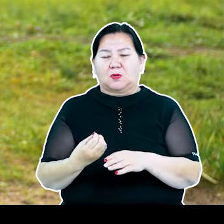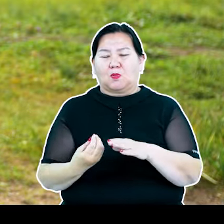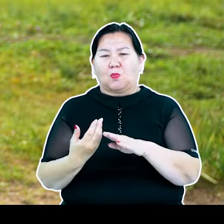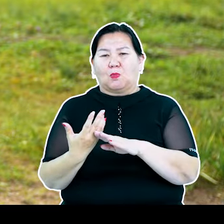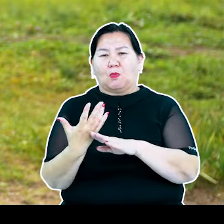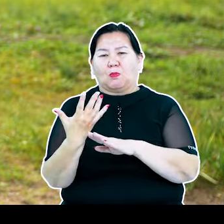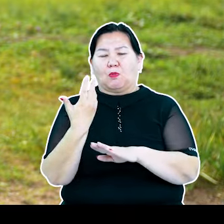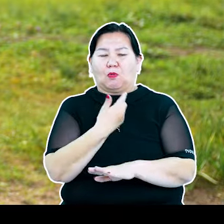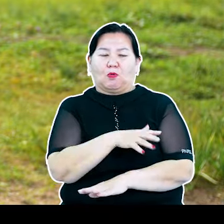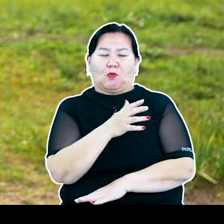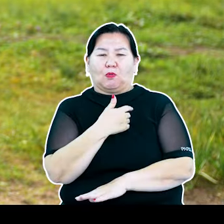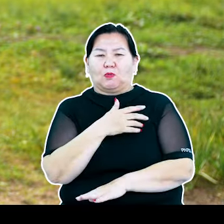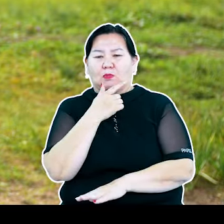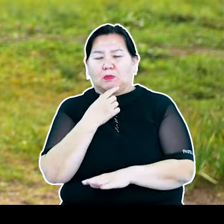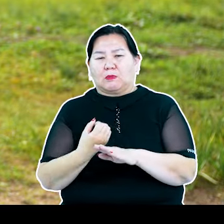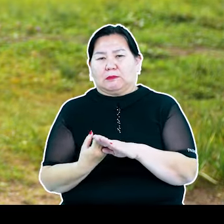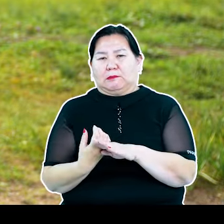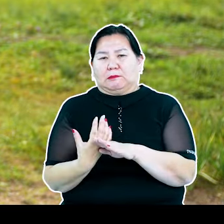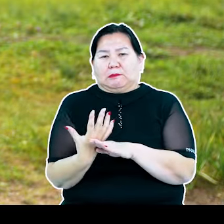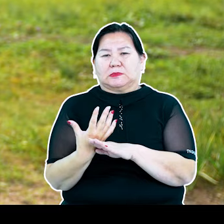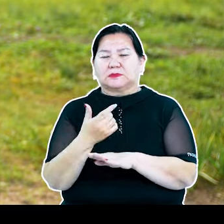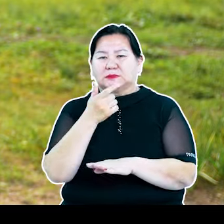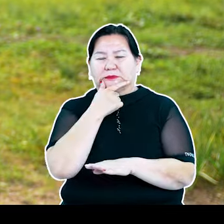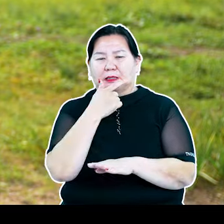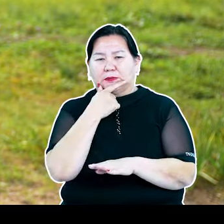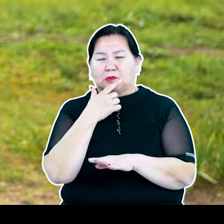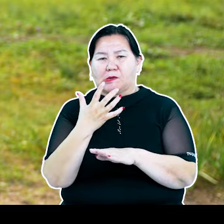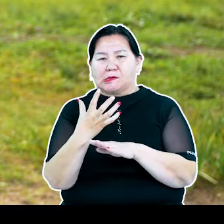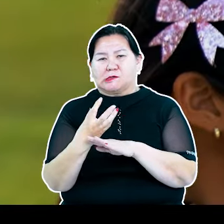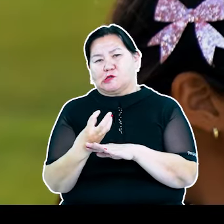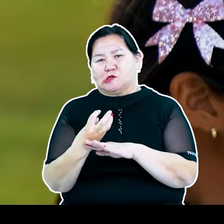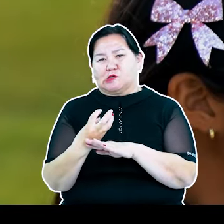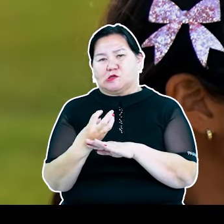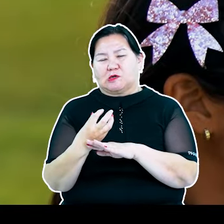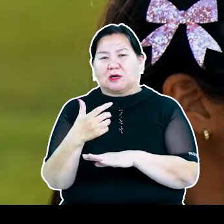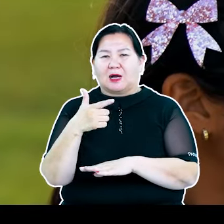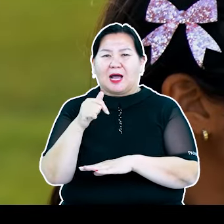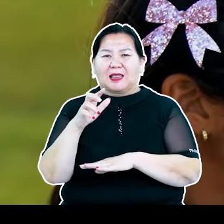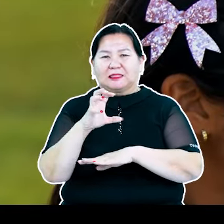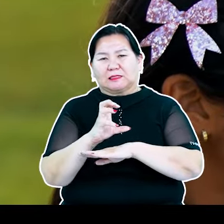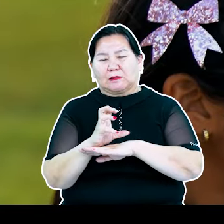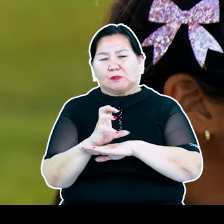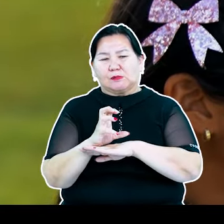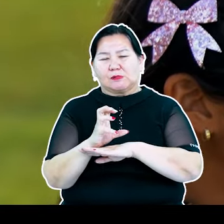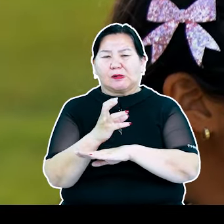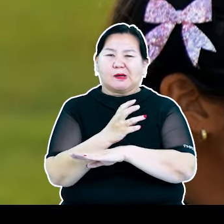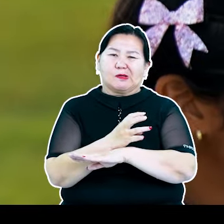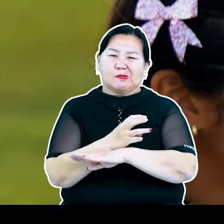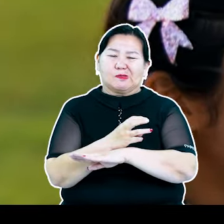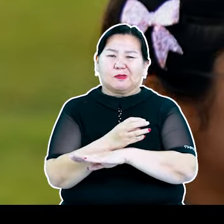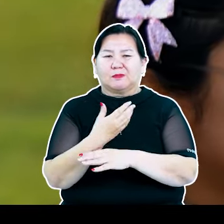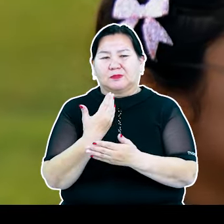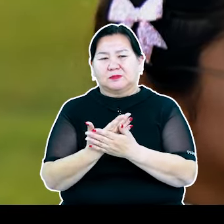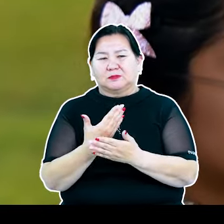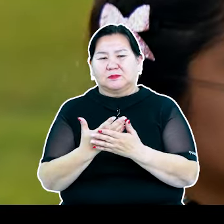ургамал модод нь ургаж чадахгүй хатж гандаад гол горьгны маань ус